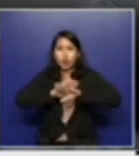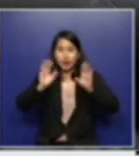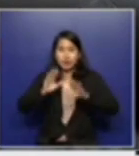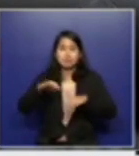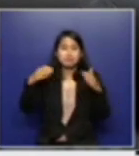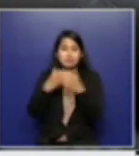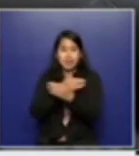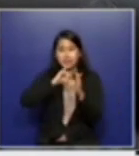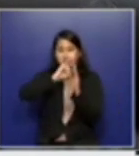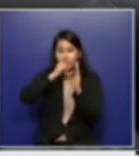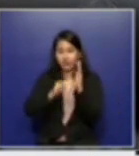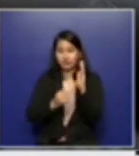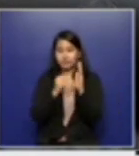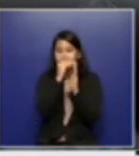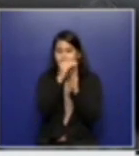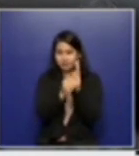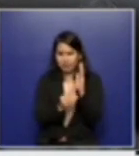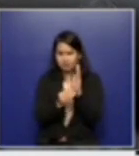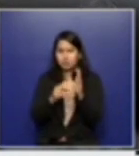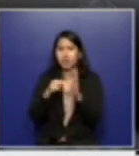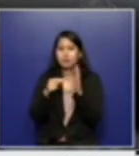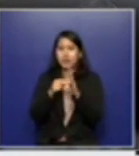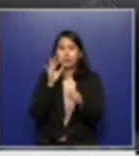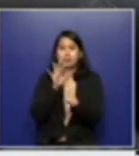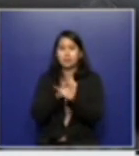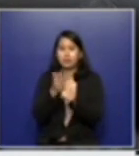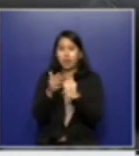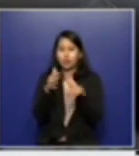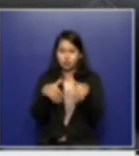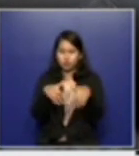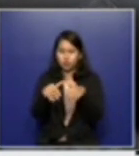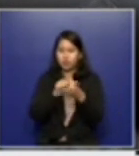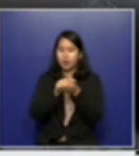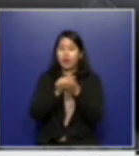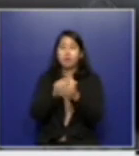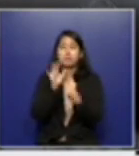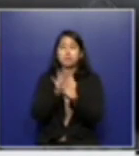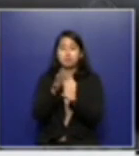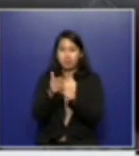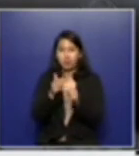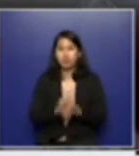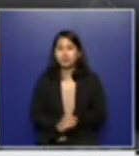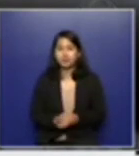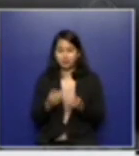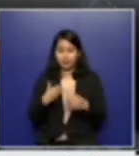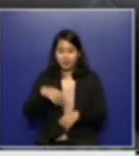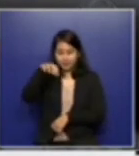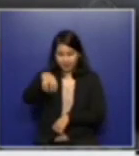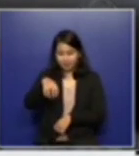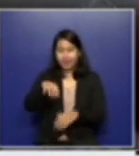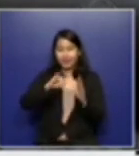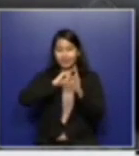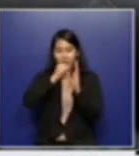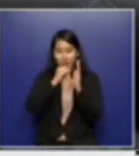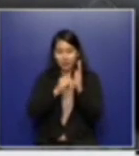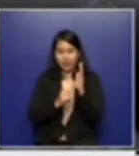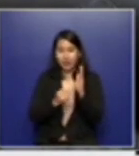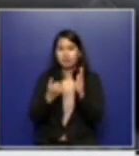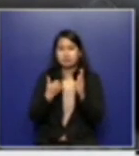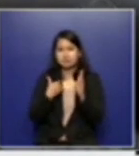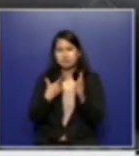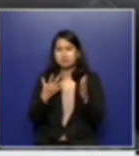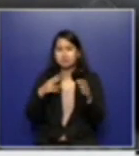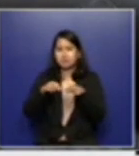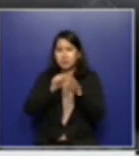วนลดน้อยลงไม่เพียงพอต่อการให้บริการพี่น้องประชาชนขนาดมีสำนักงานที่ดินประจำอำเภอการให้บริการยัง